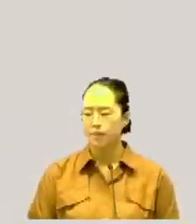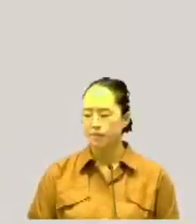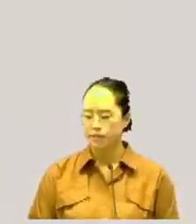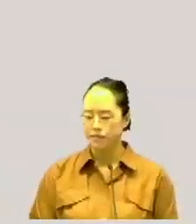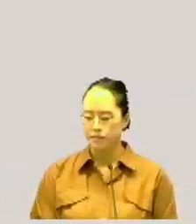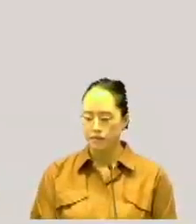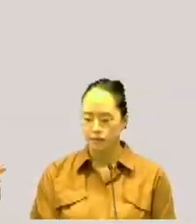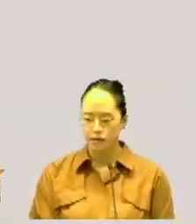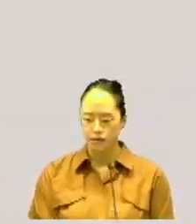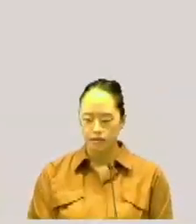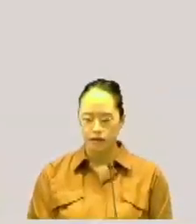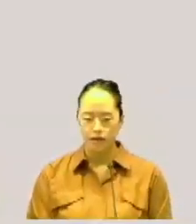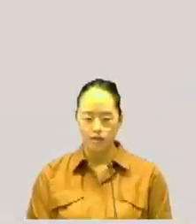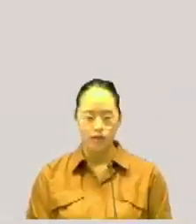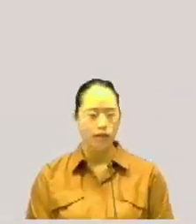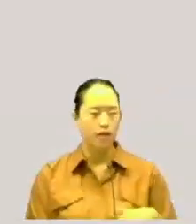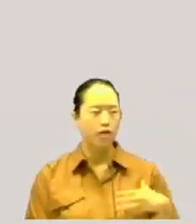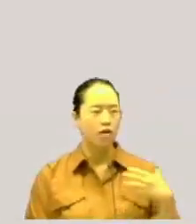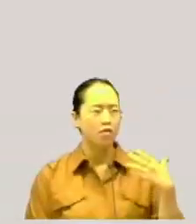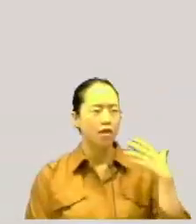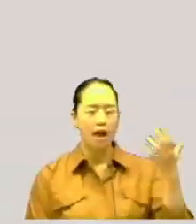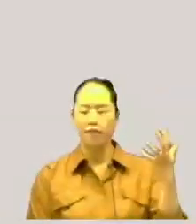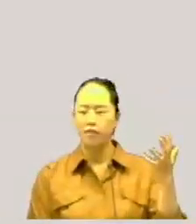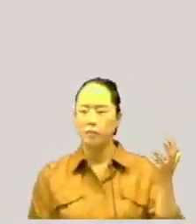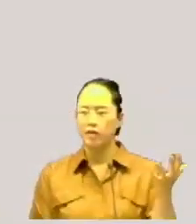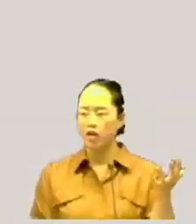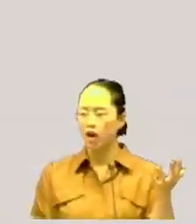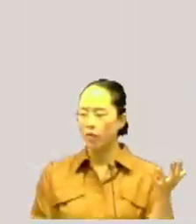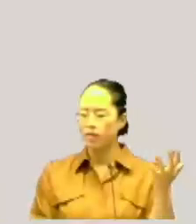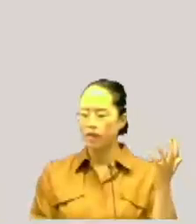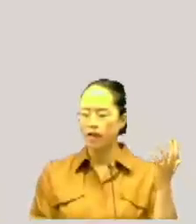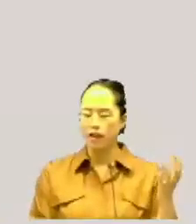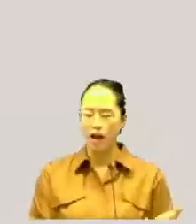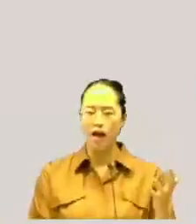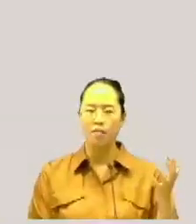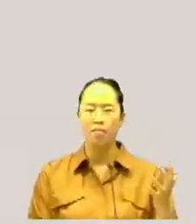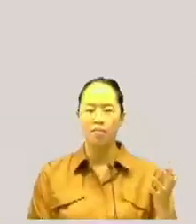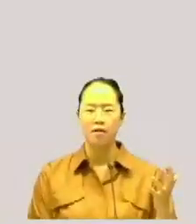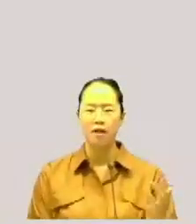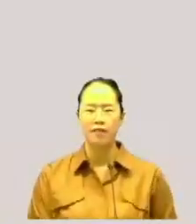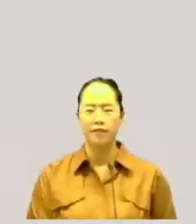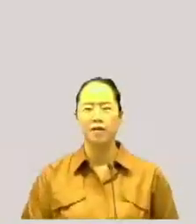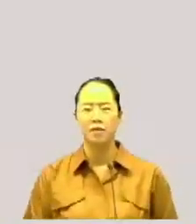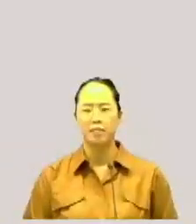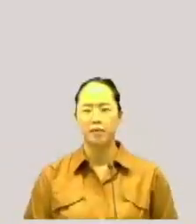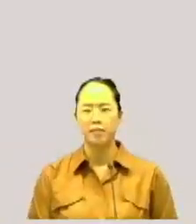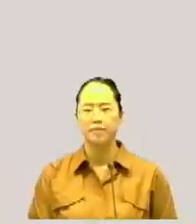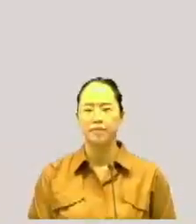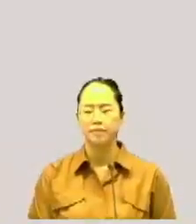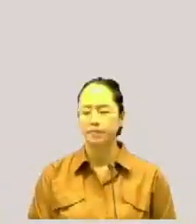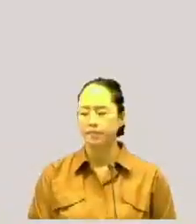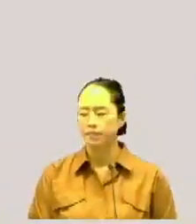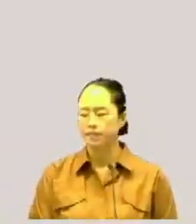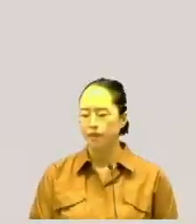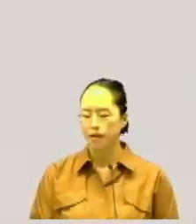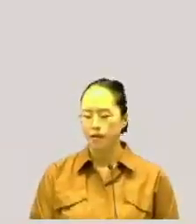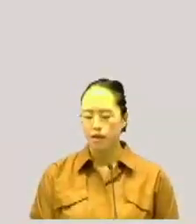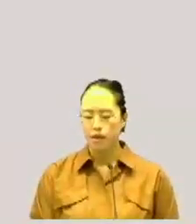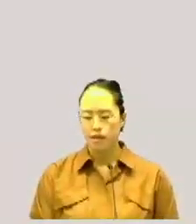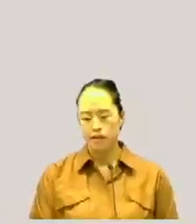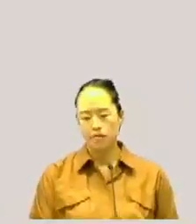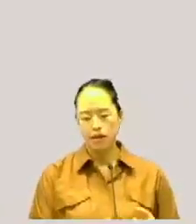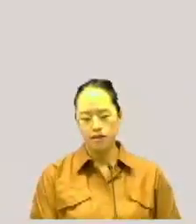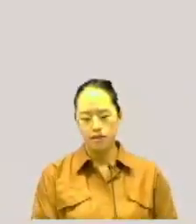有我们新来的邀请的客人是吧，因为我们有这个食品义卖会，所以我们说了来吧，我们邀请你